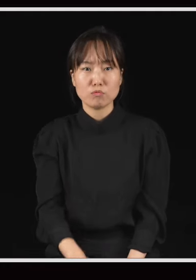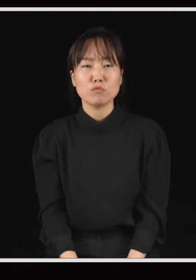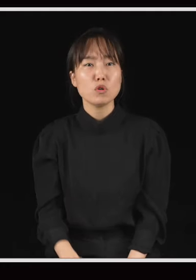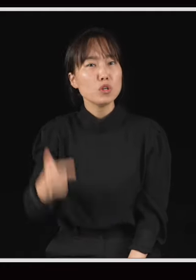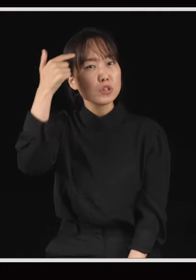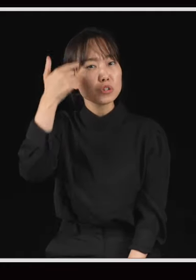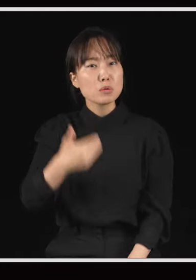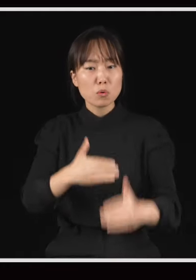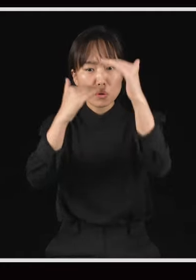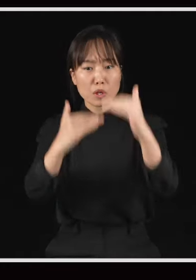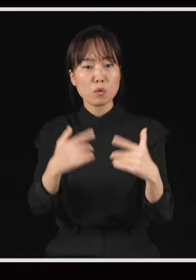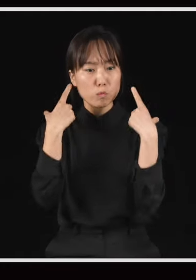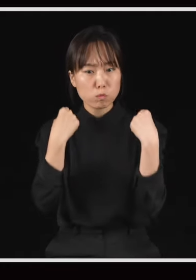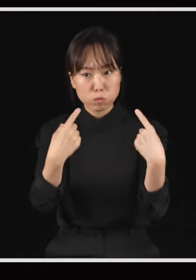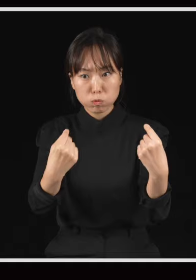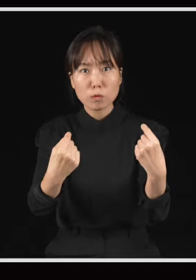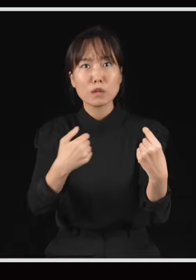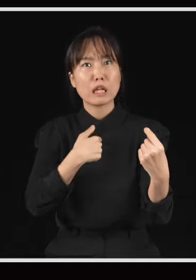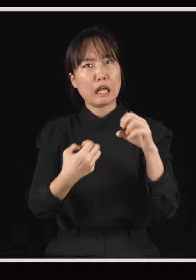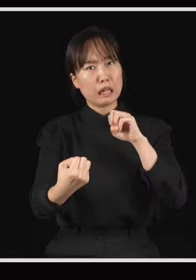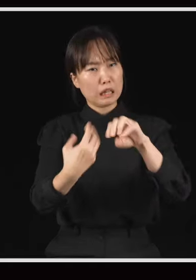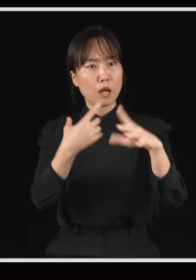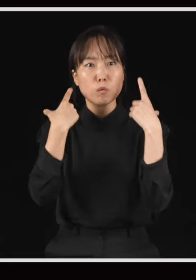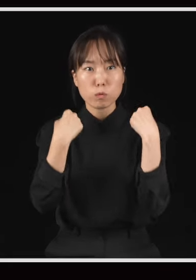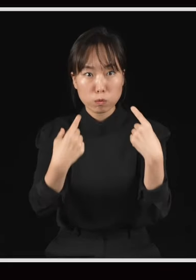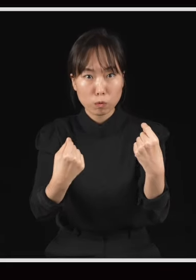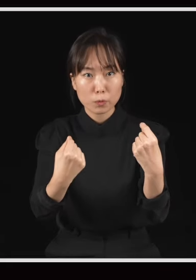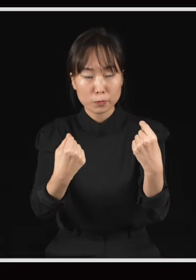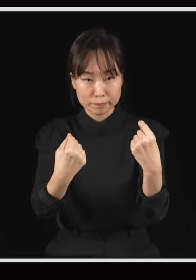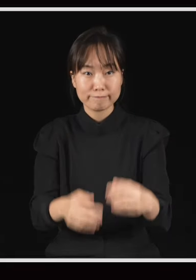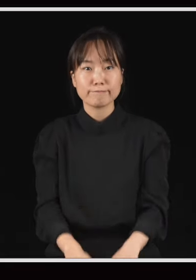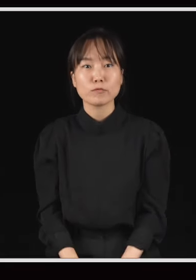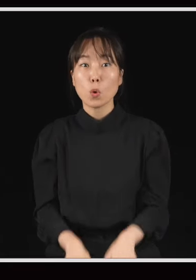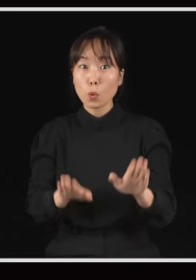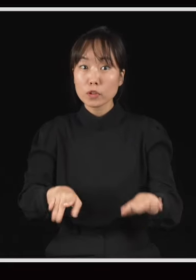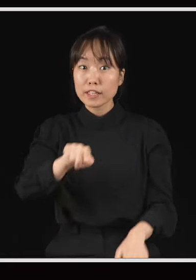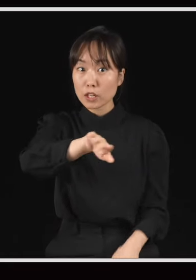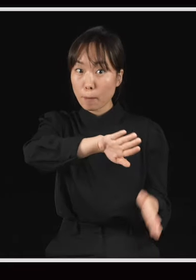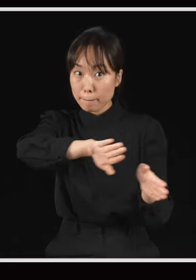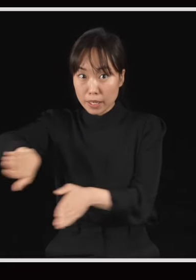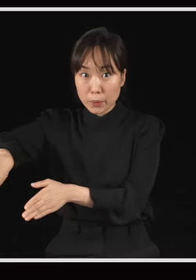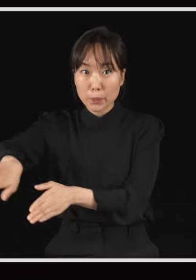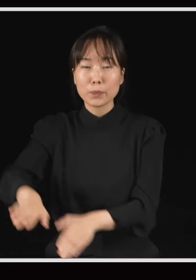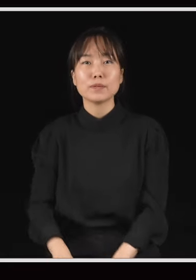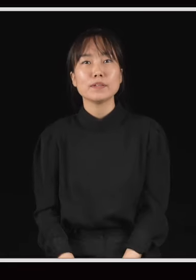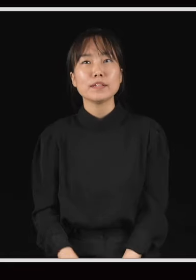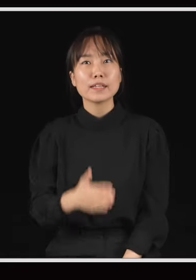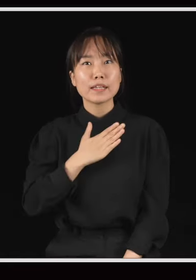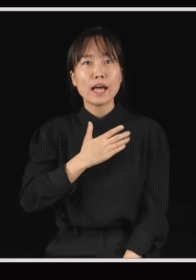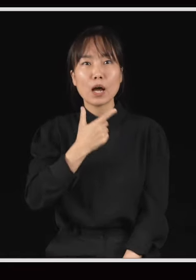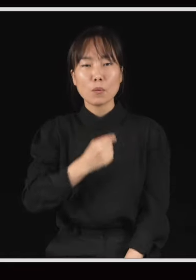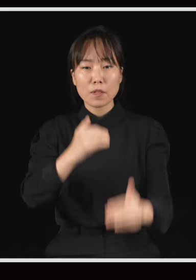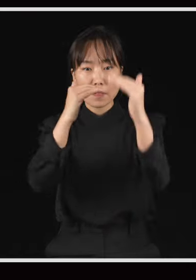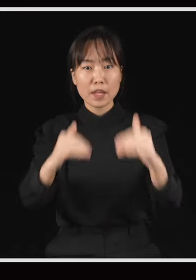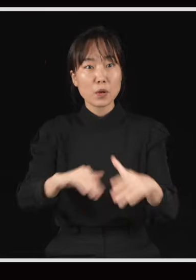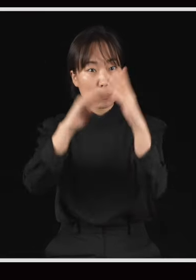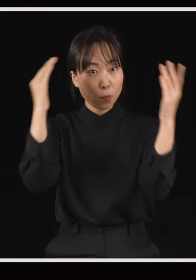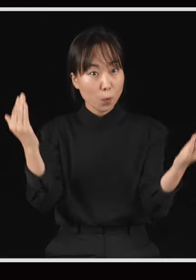똑같은 그 답을 하라고 시킨단 말이에요. 근데 이제 그래서 오늘은 그런 건 좀 많이 빼고